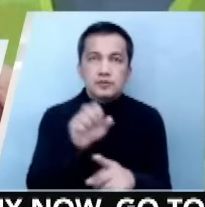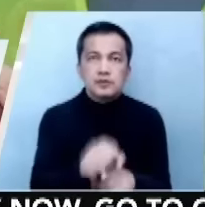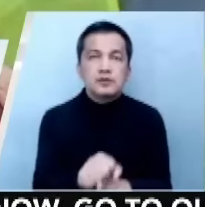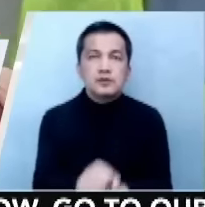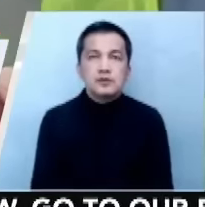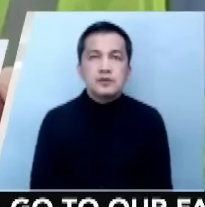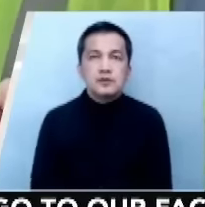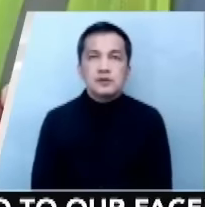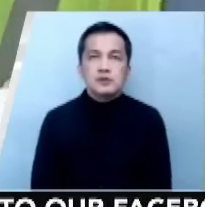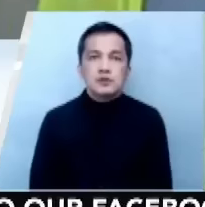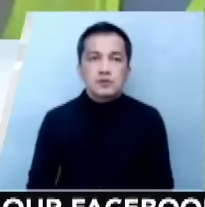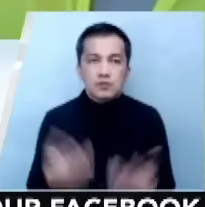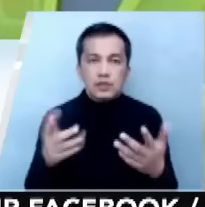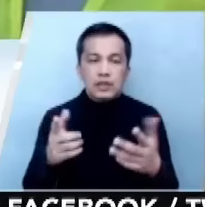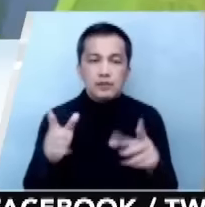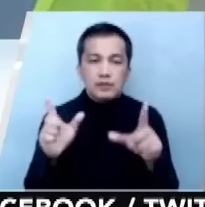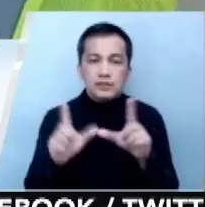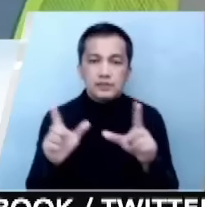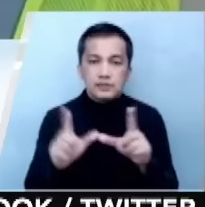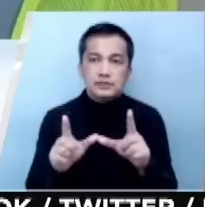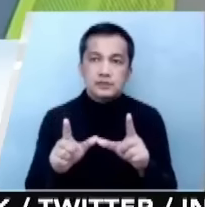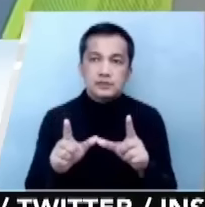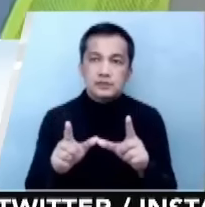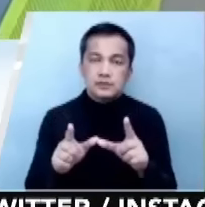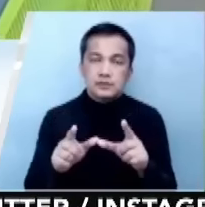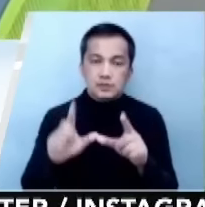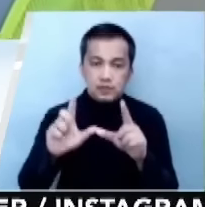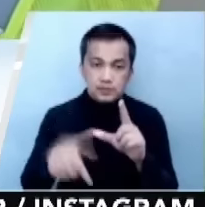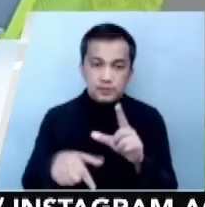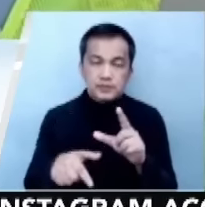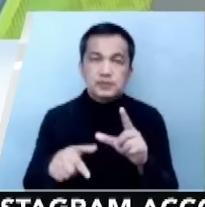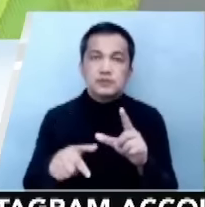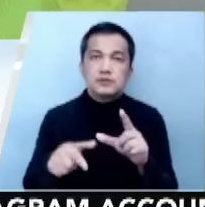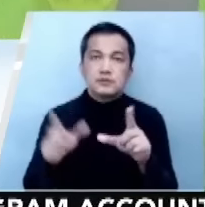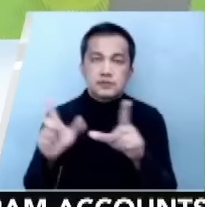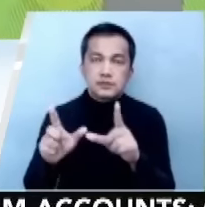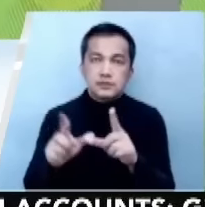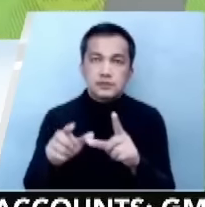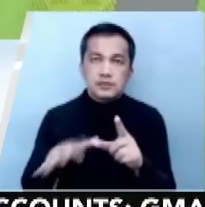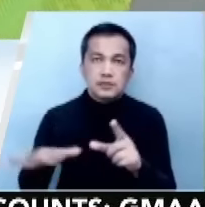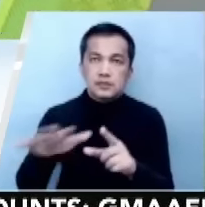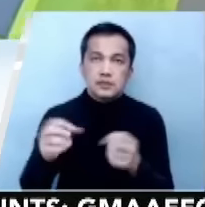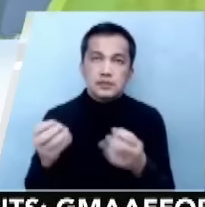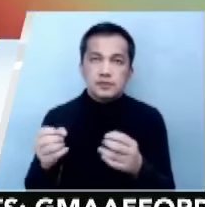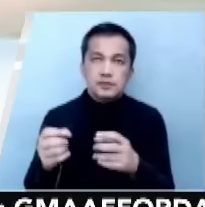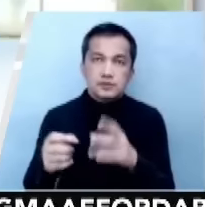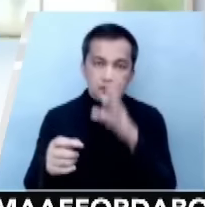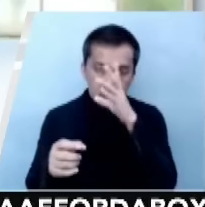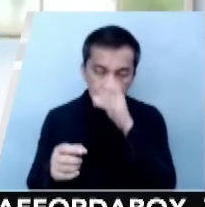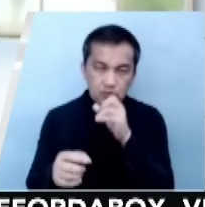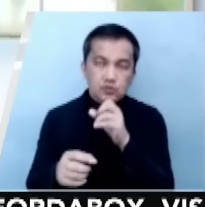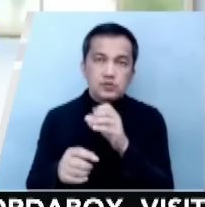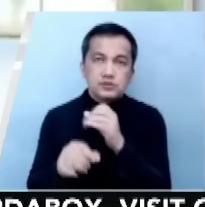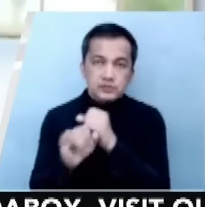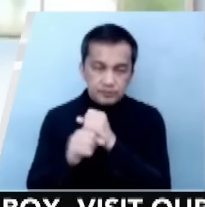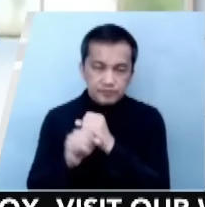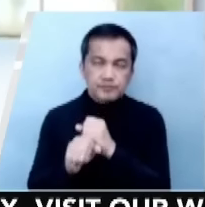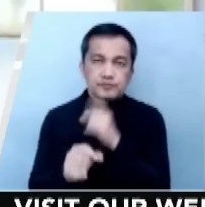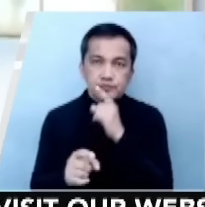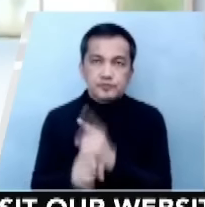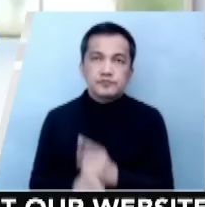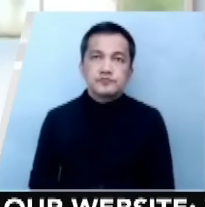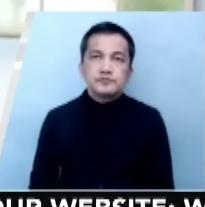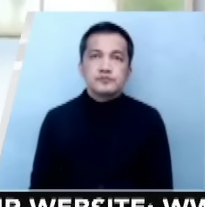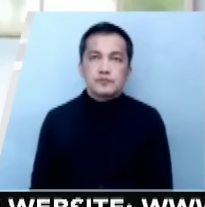walang mga franchise, ano, yung mga nag-expire yung mga franchise. At karamihan dito mga lumang sasakyan talaga. Nauna nang sinabi ni